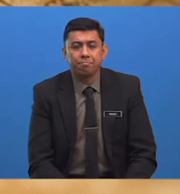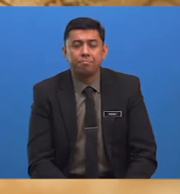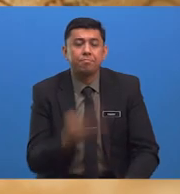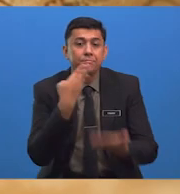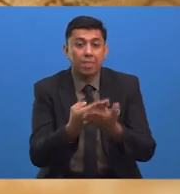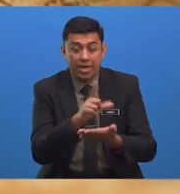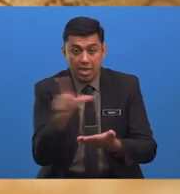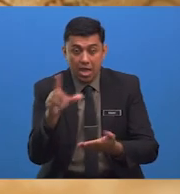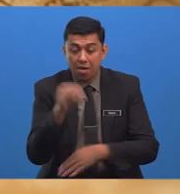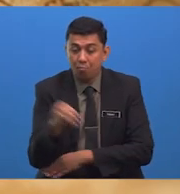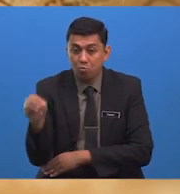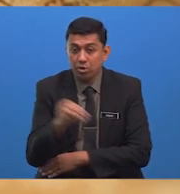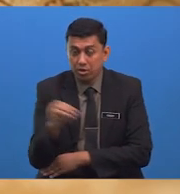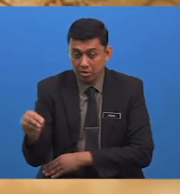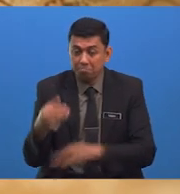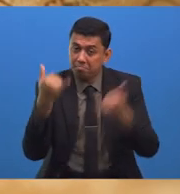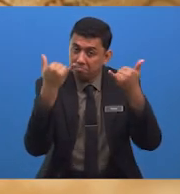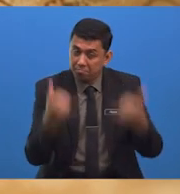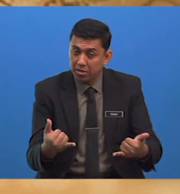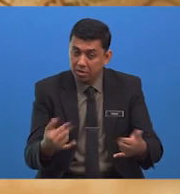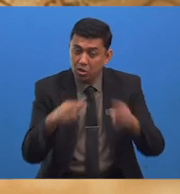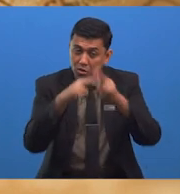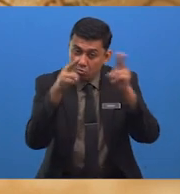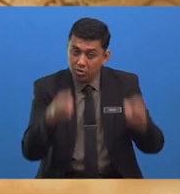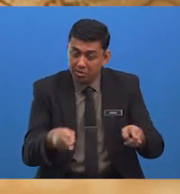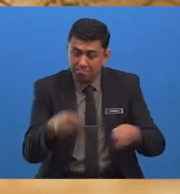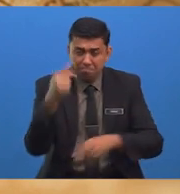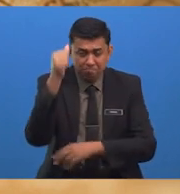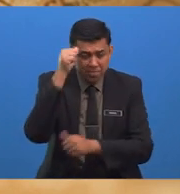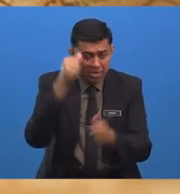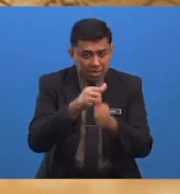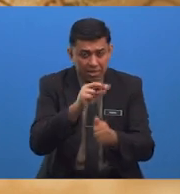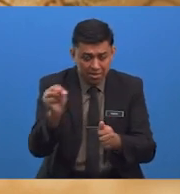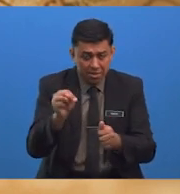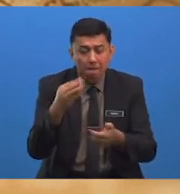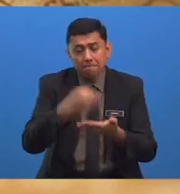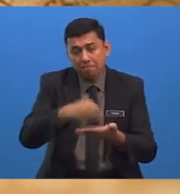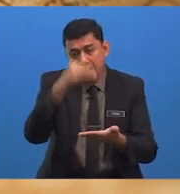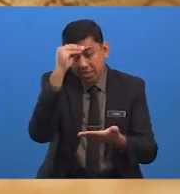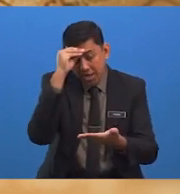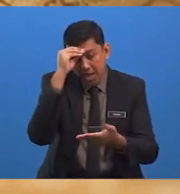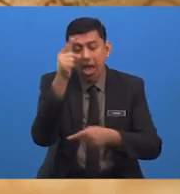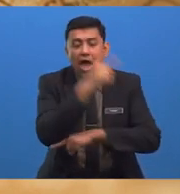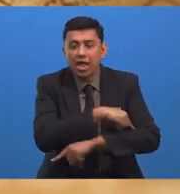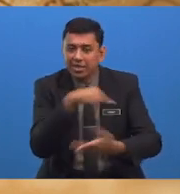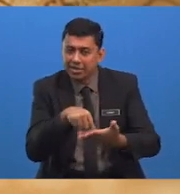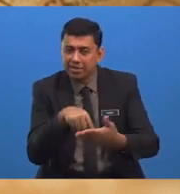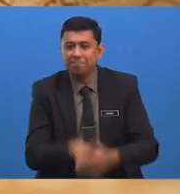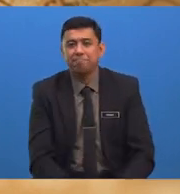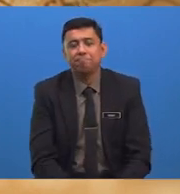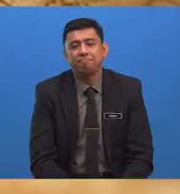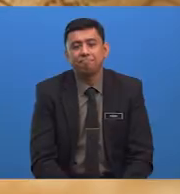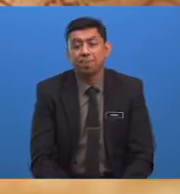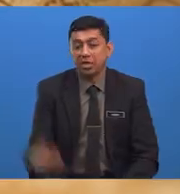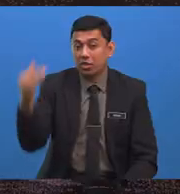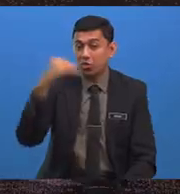Baiklah murid-murid, sekarang cikgu nak uji ingatan anda tentang pelajaran pada hari ini.